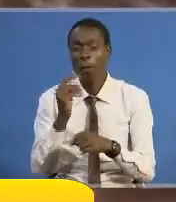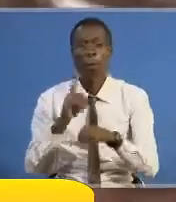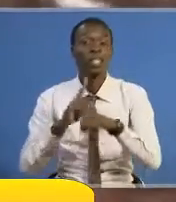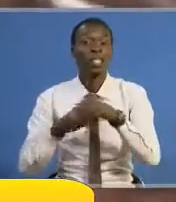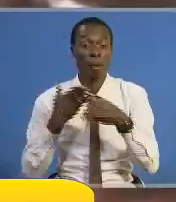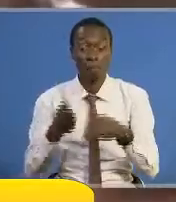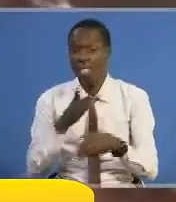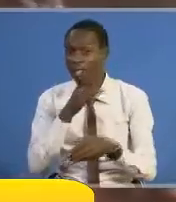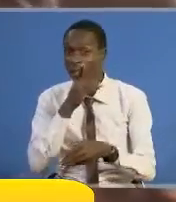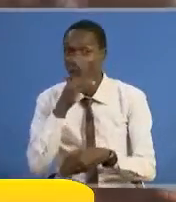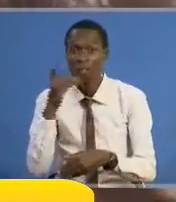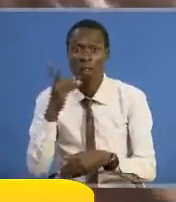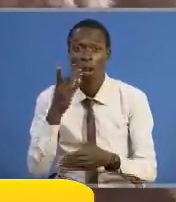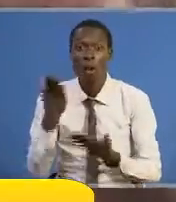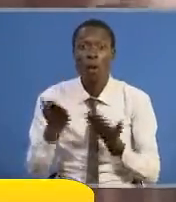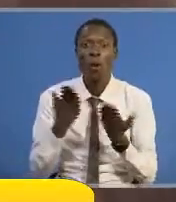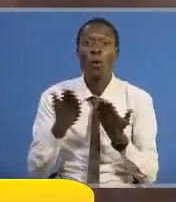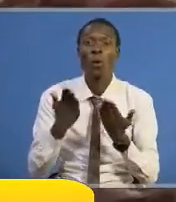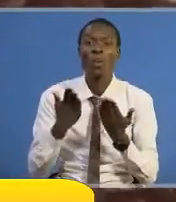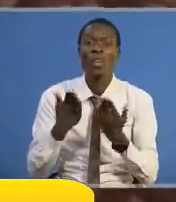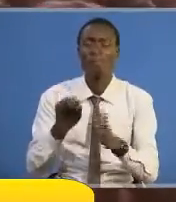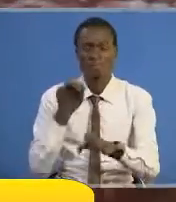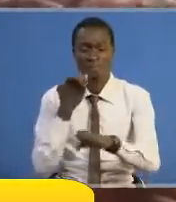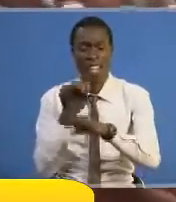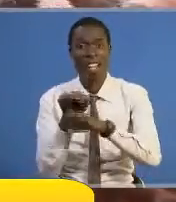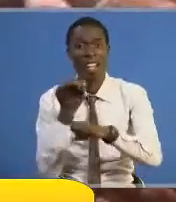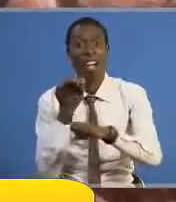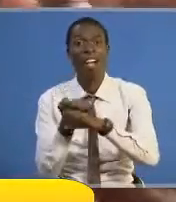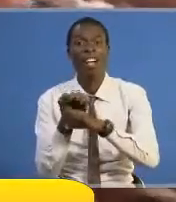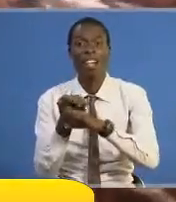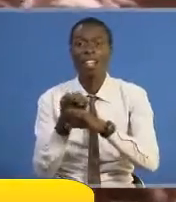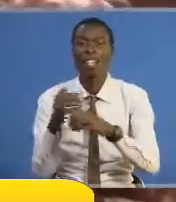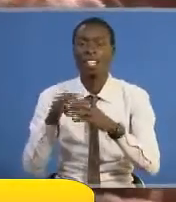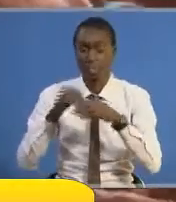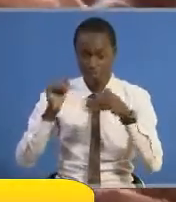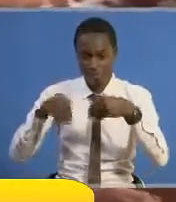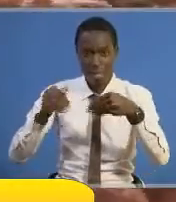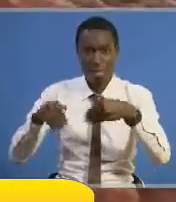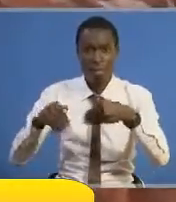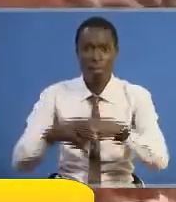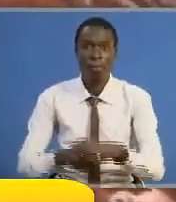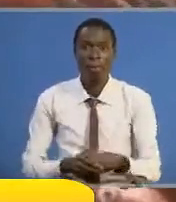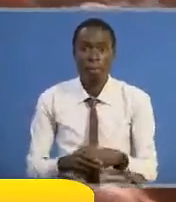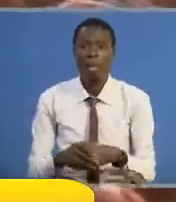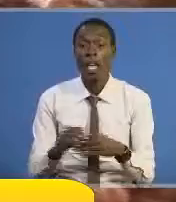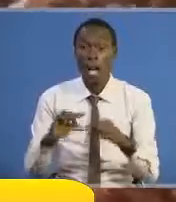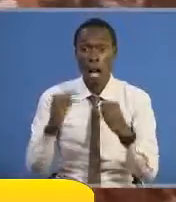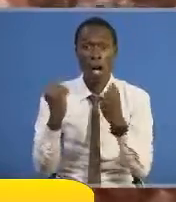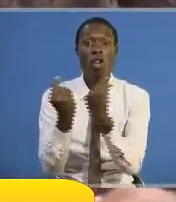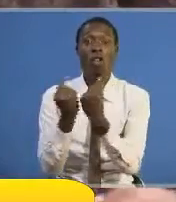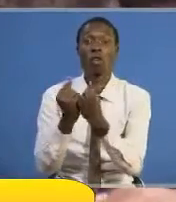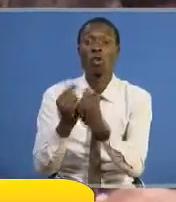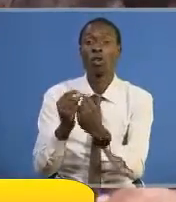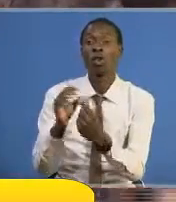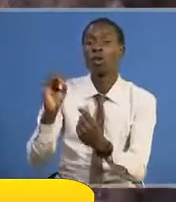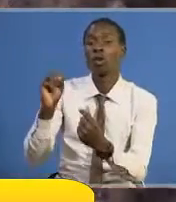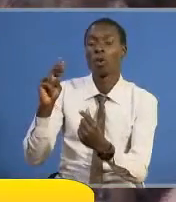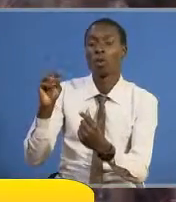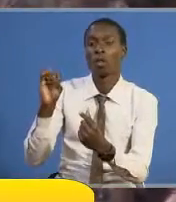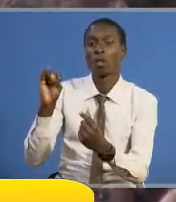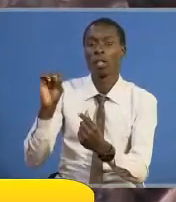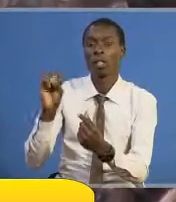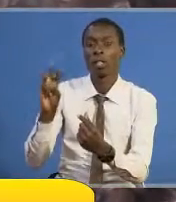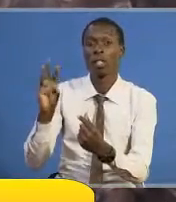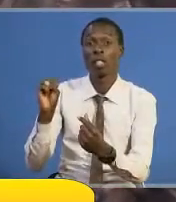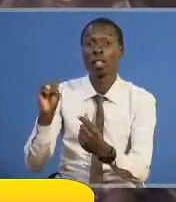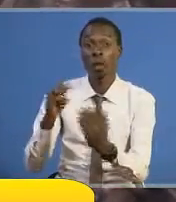wakati huu wa ukame ambapo imekuwa kibarua kigumu katika sekta ya kilimo. Kikundi kwa jina Umisio wa Ngoleni, kaunti